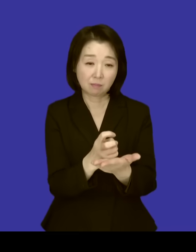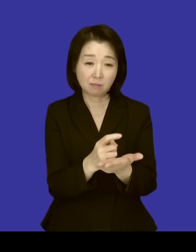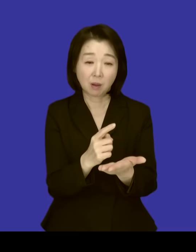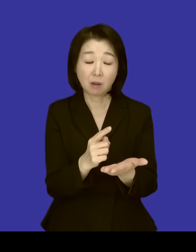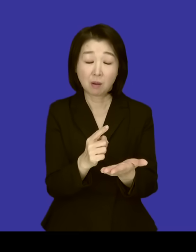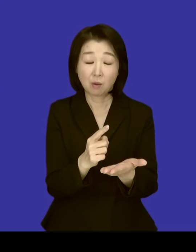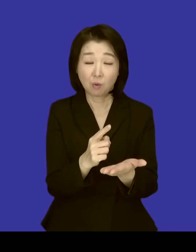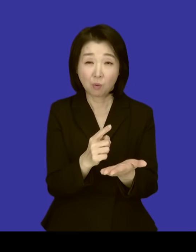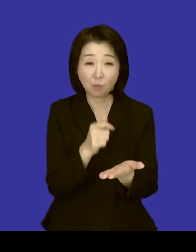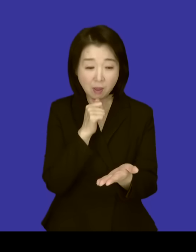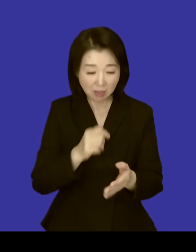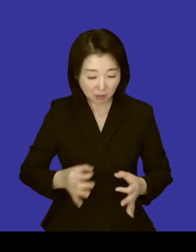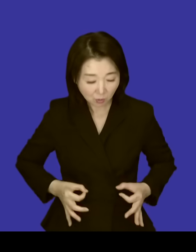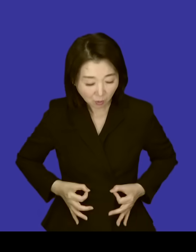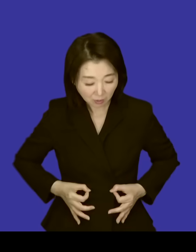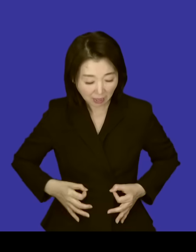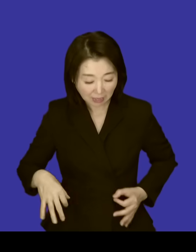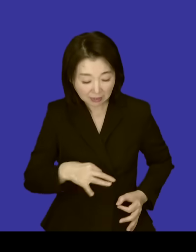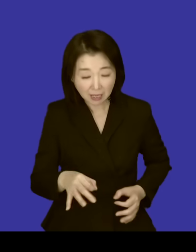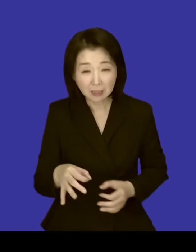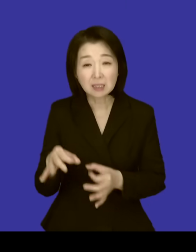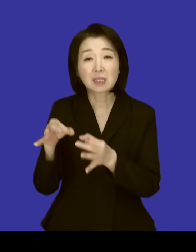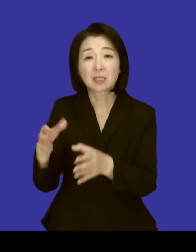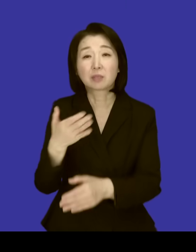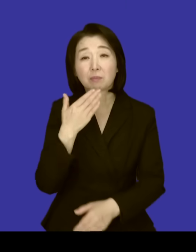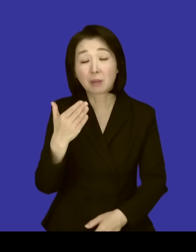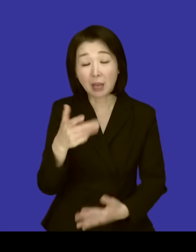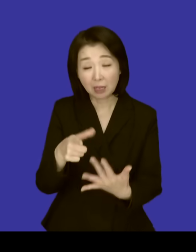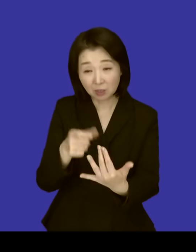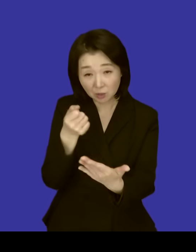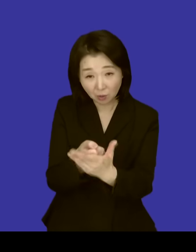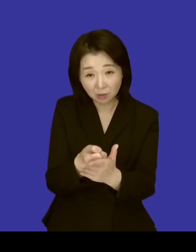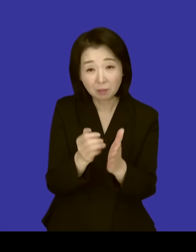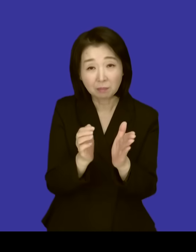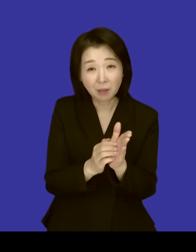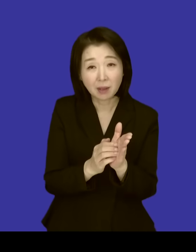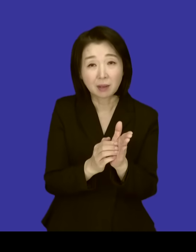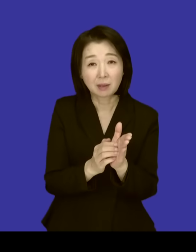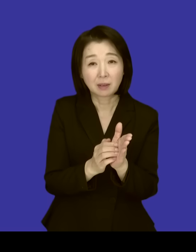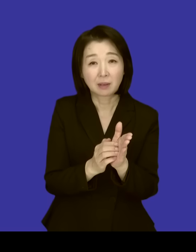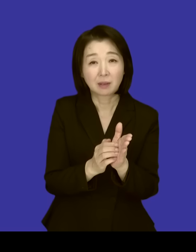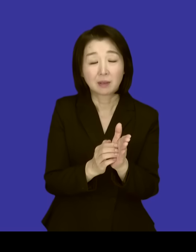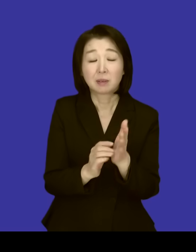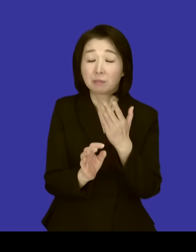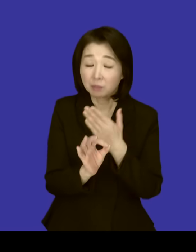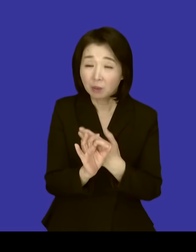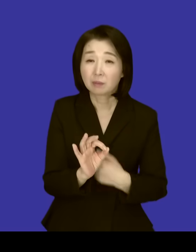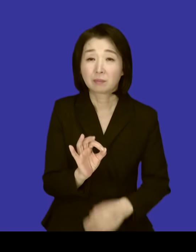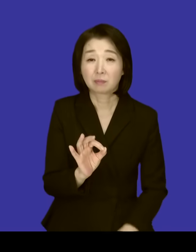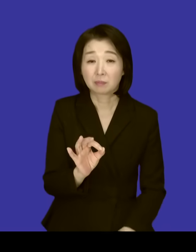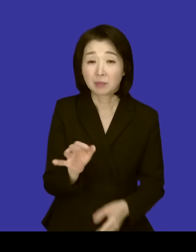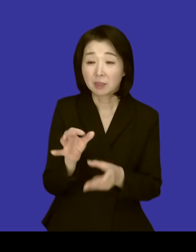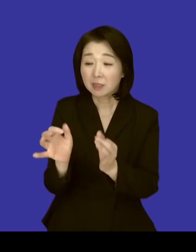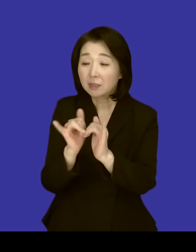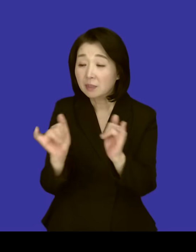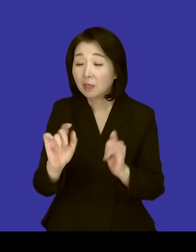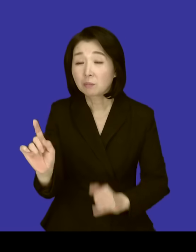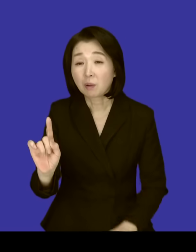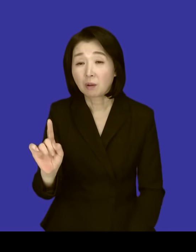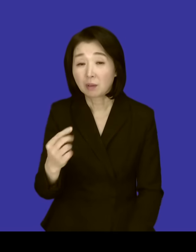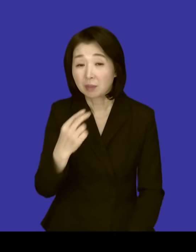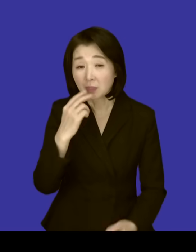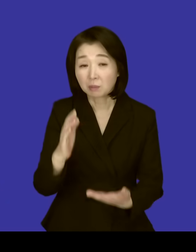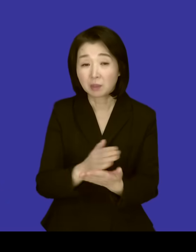장기 기증이라는 걸 할 수가 있습니다. 그러면 장기 기증을 선택을 하게 되시면은 이제 각 기증자의 그런